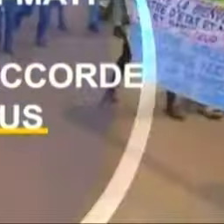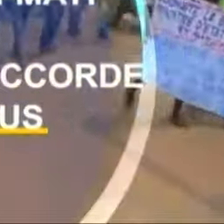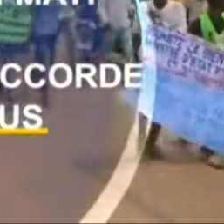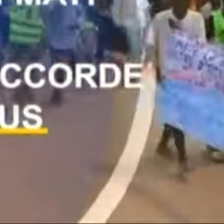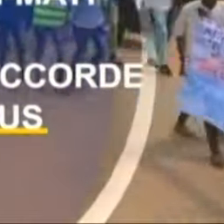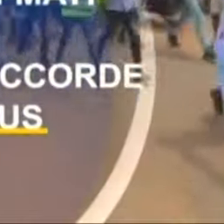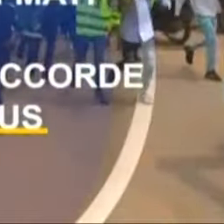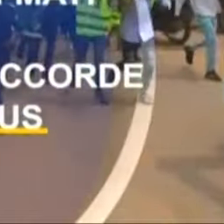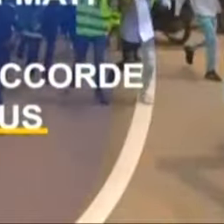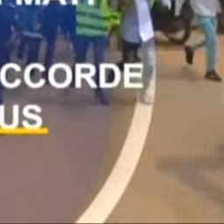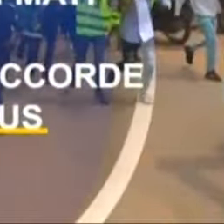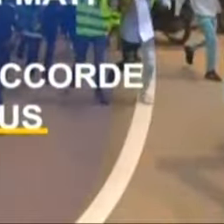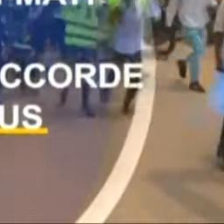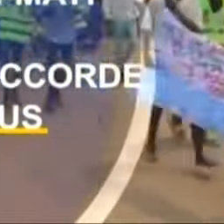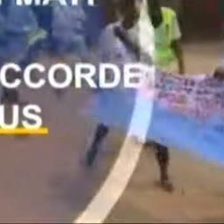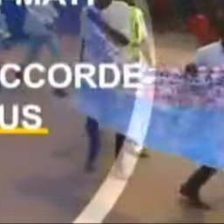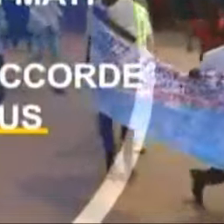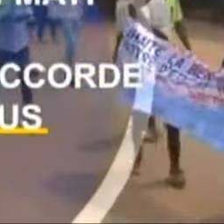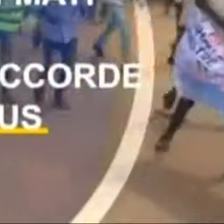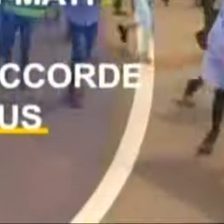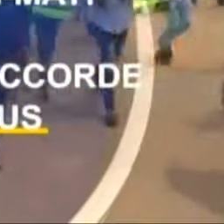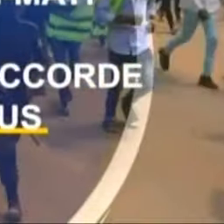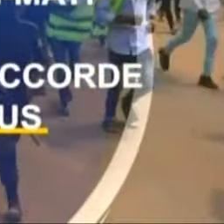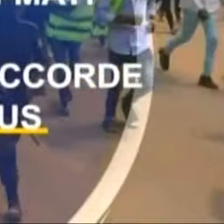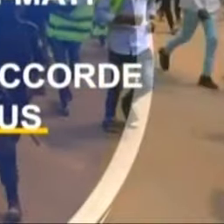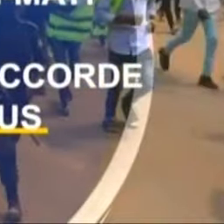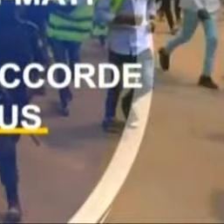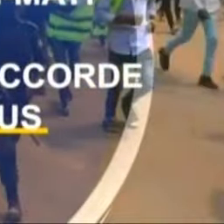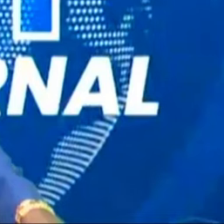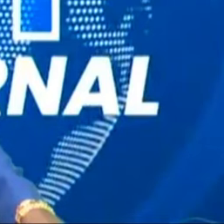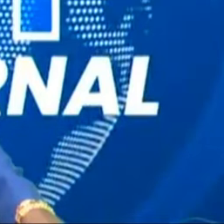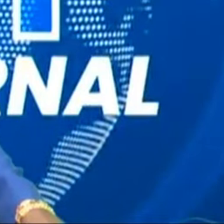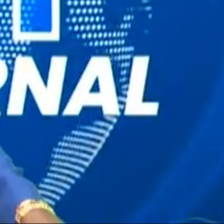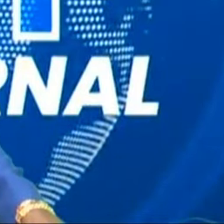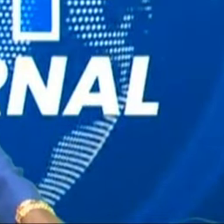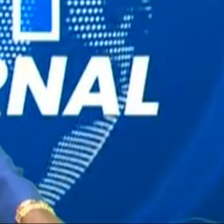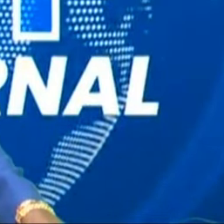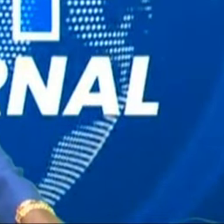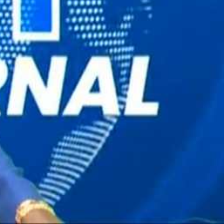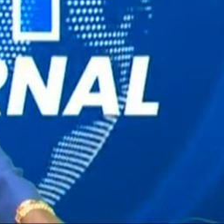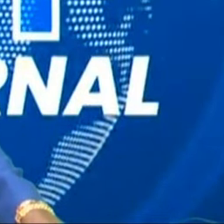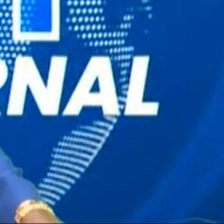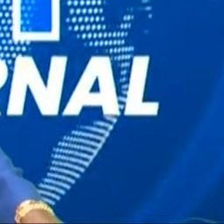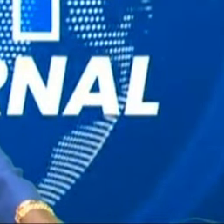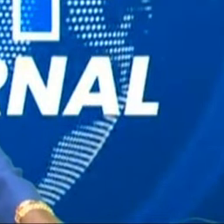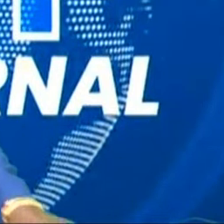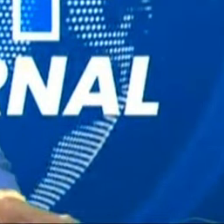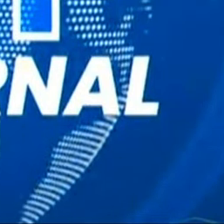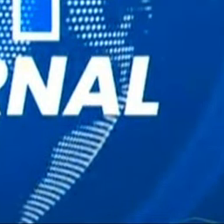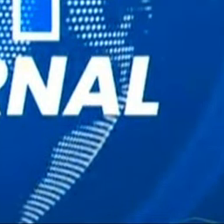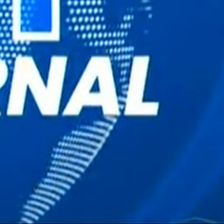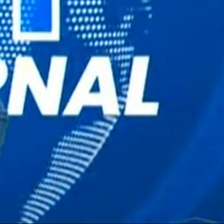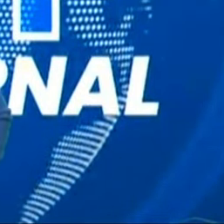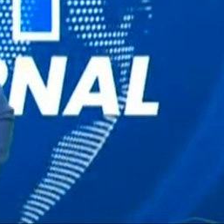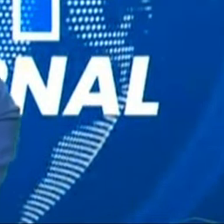sous condition à suivre dans ce journal. Et ça sera tout pour les titres, mesdames, messieurs. Bienvenue aux